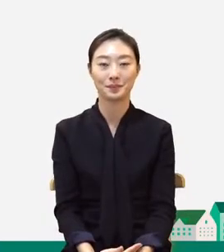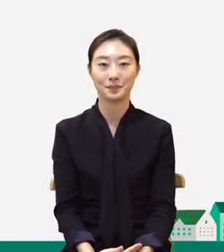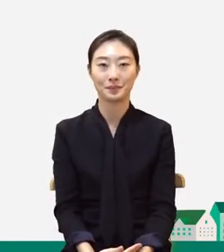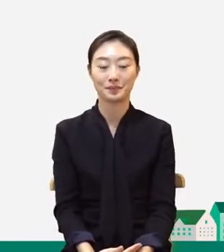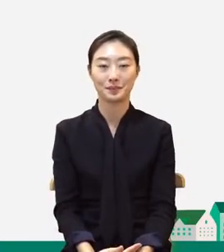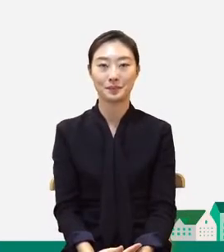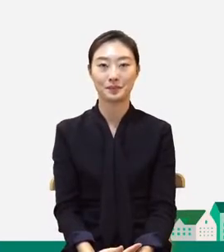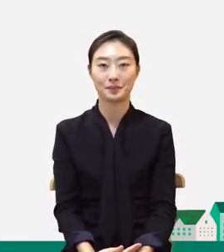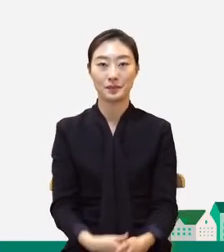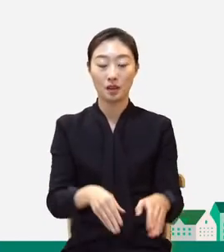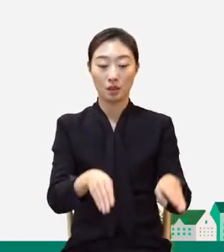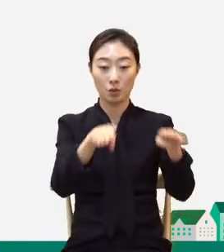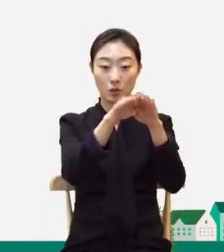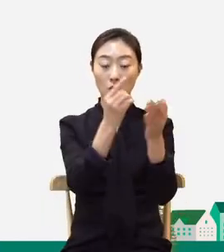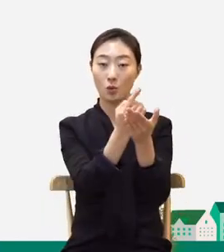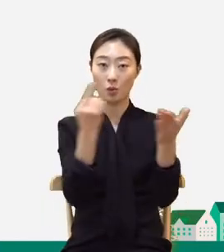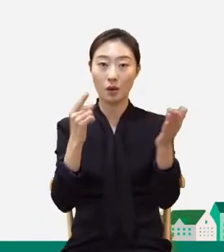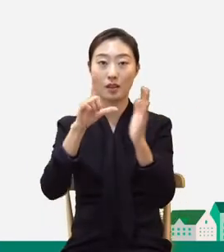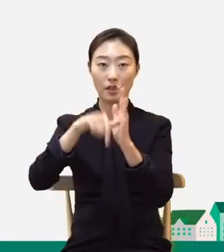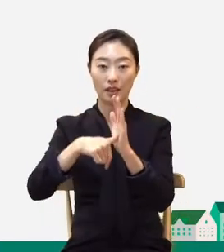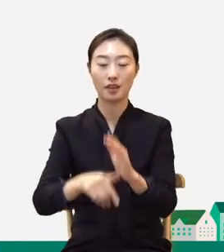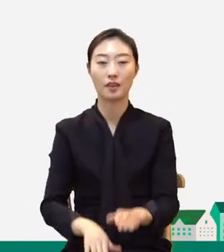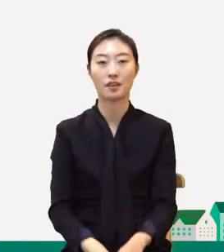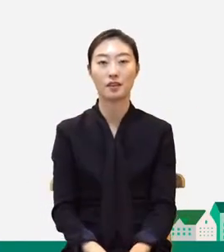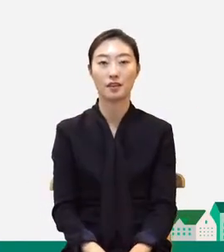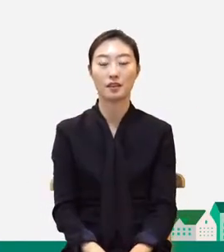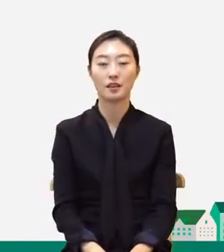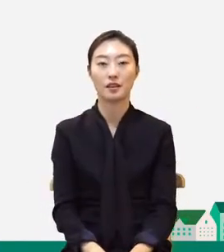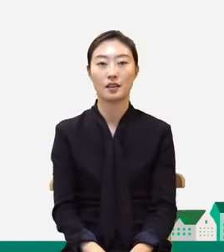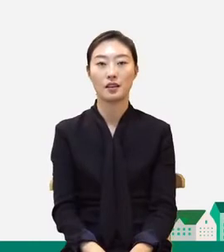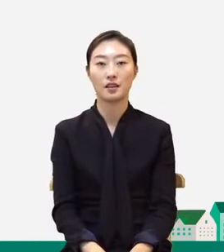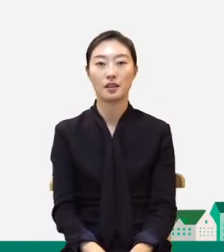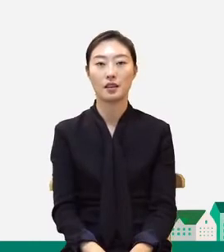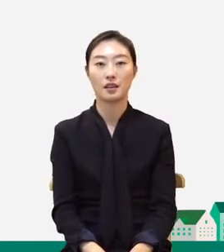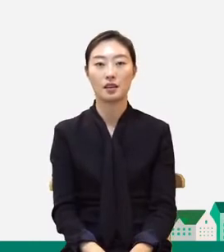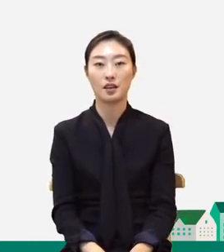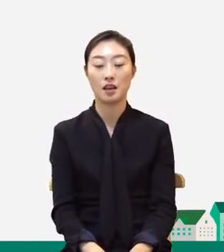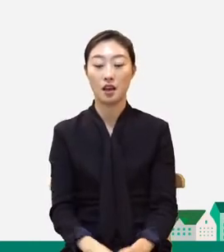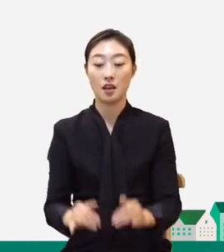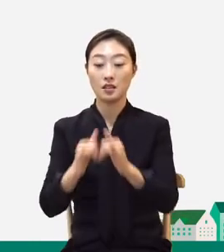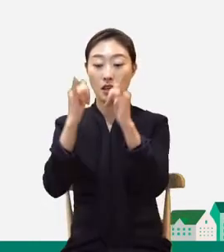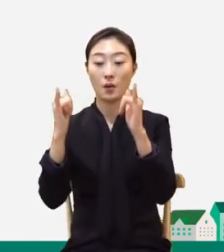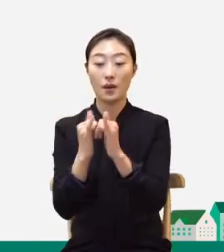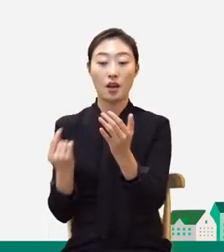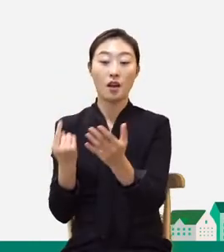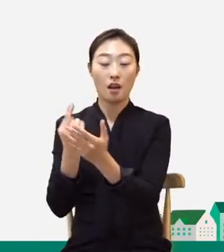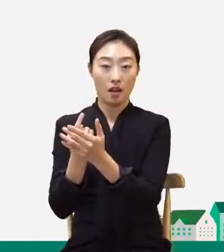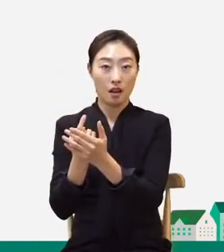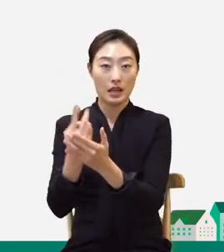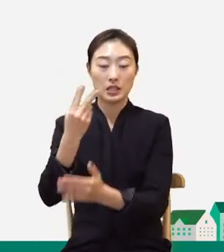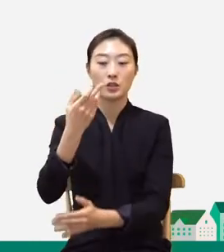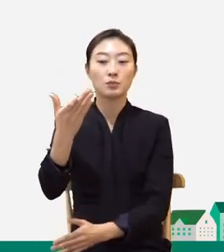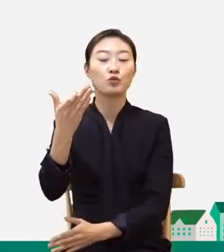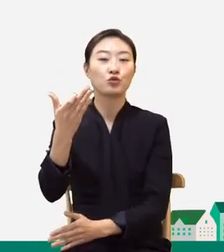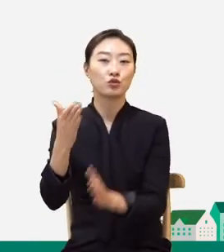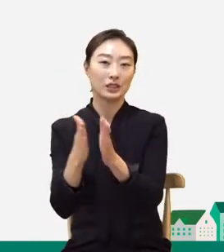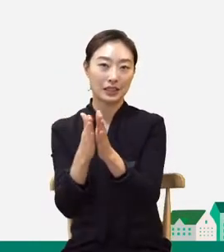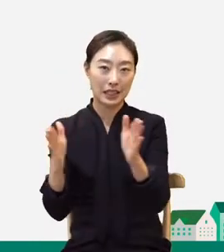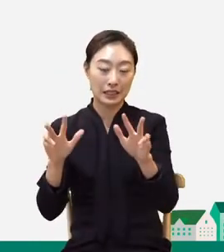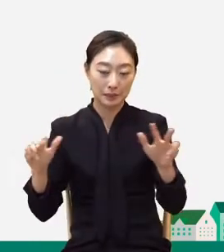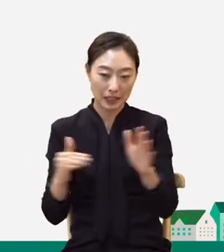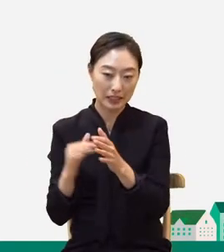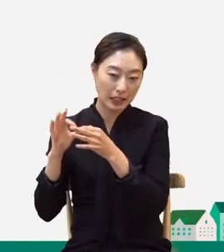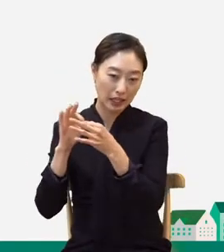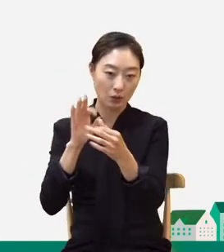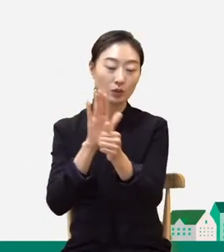그리고 퇴소를 하는 과정에서 저희가 이제 퇴소를 하고 나서 지역사회 정착 지원을 이제 19년도부터 해서 현재까지